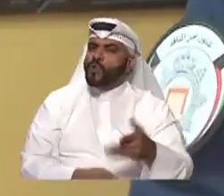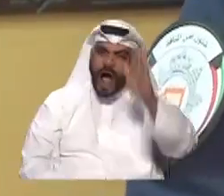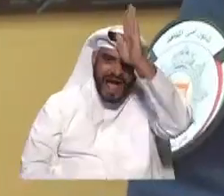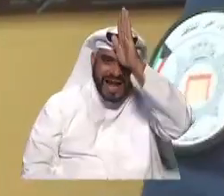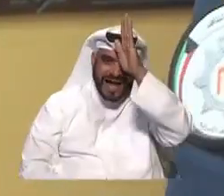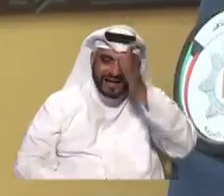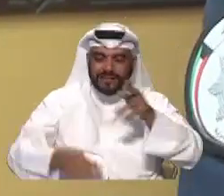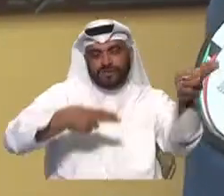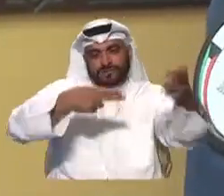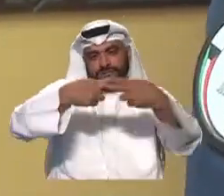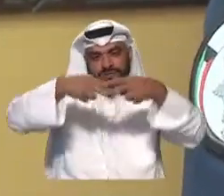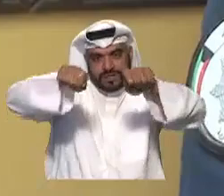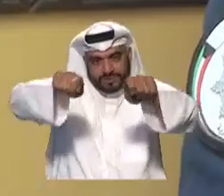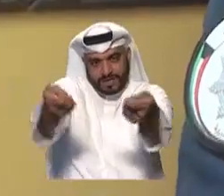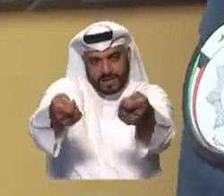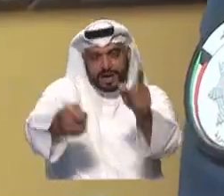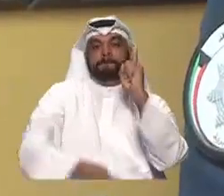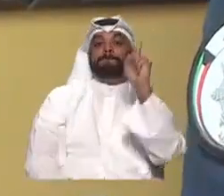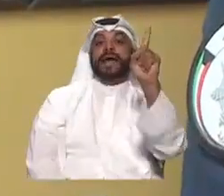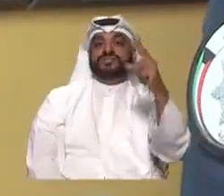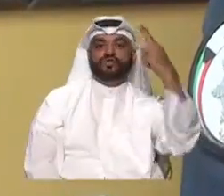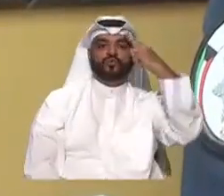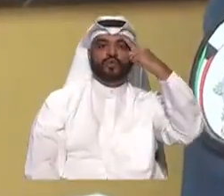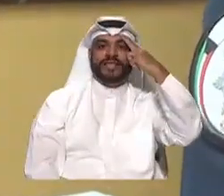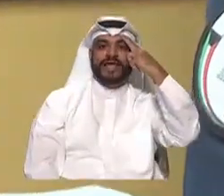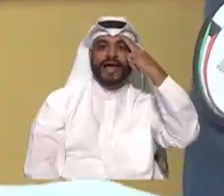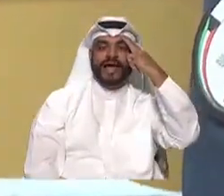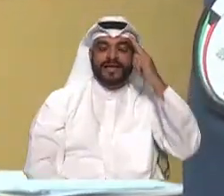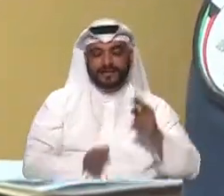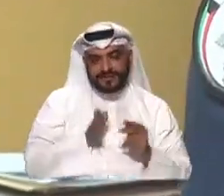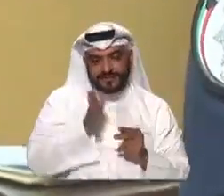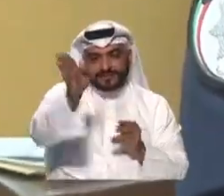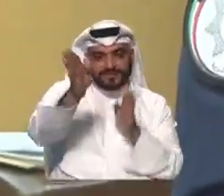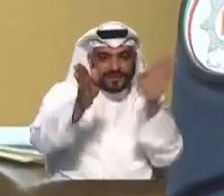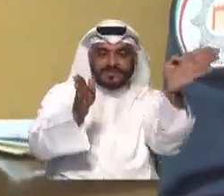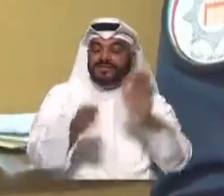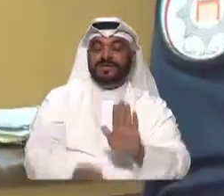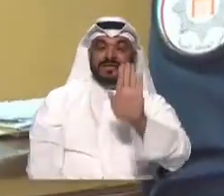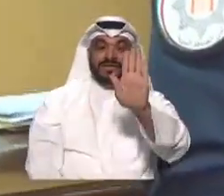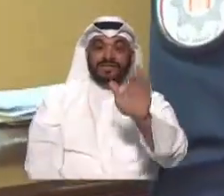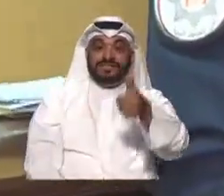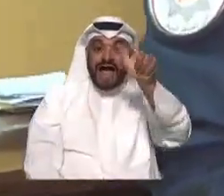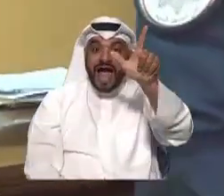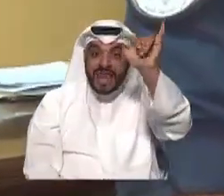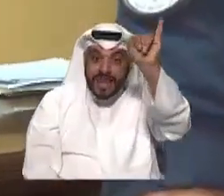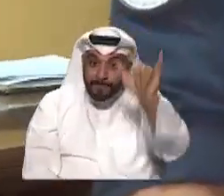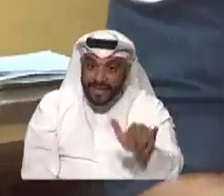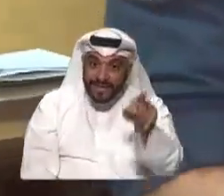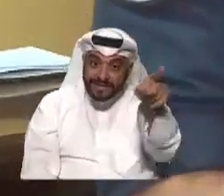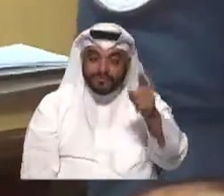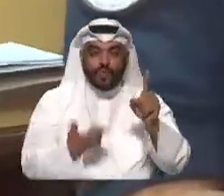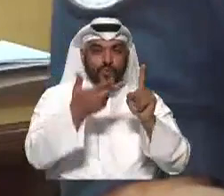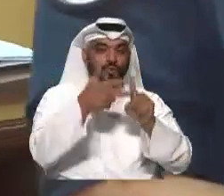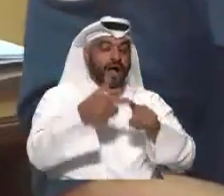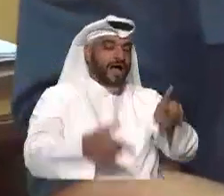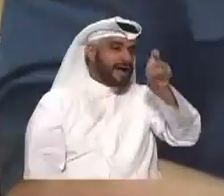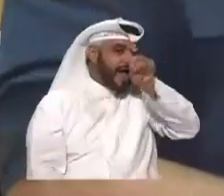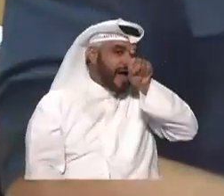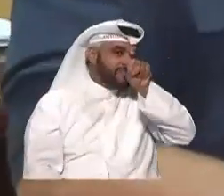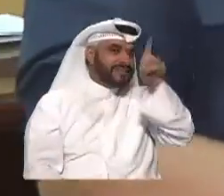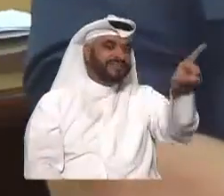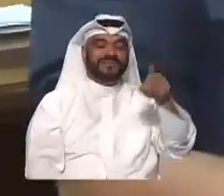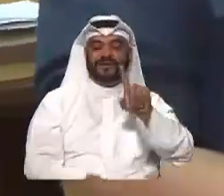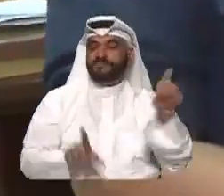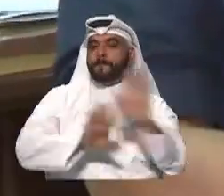على المنفذين، نعم السالمي والنويصيب. نفس الإجراءات السابقة لم يتم تغييرها شيء؟ بالضبط نفس الإجراءات، ولكن تغير الوقت